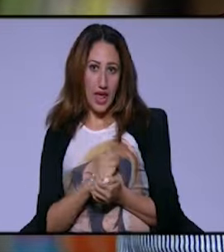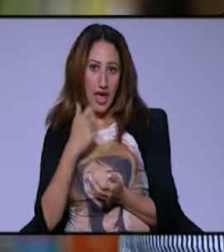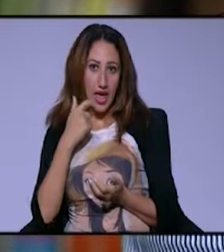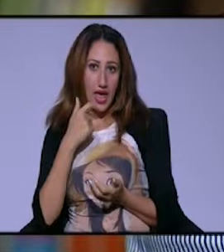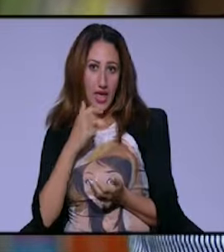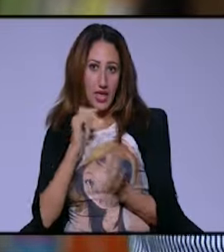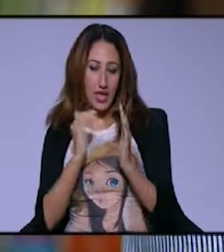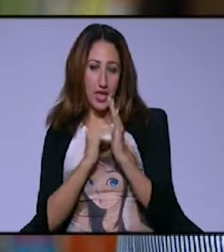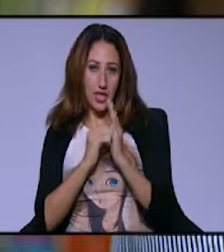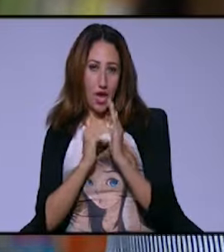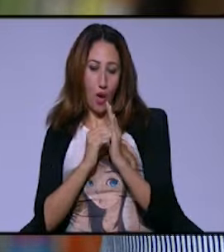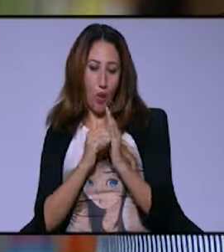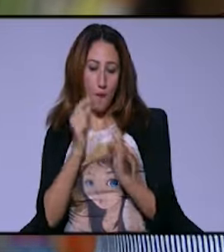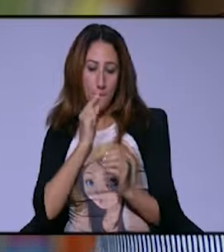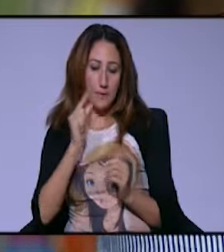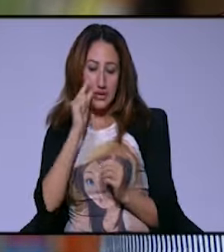الدين،